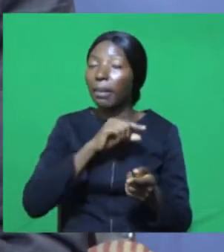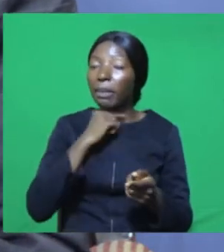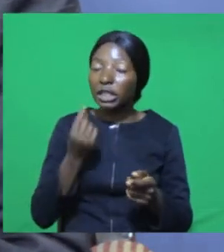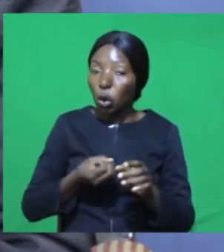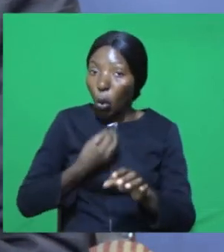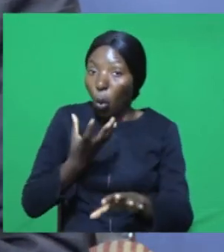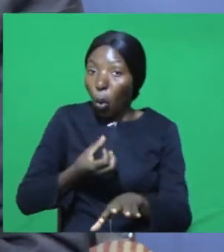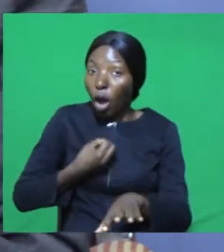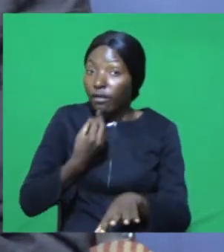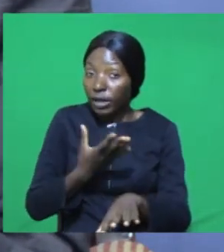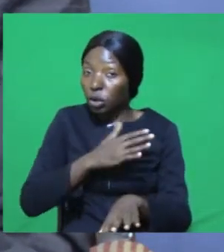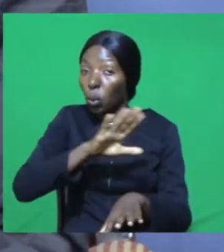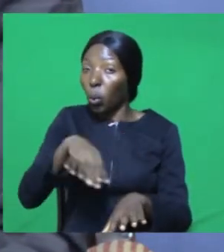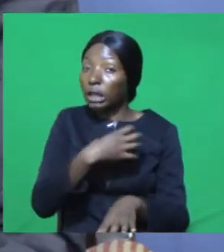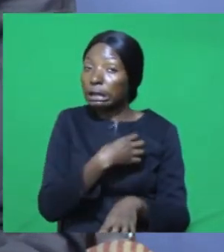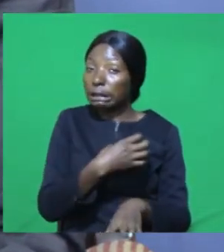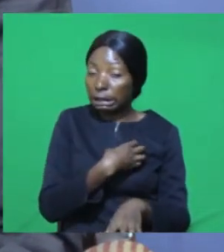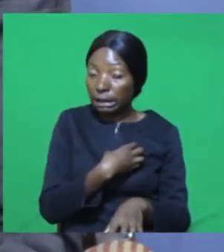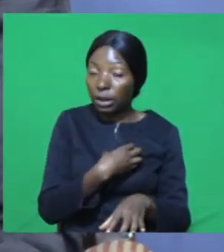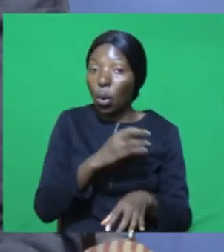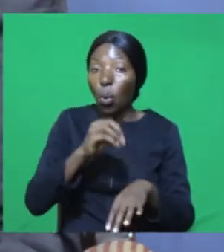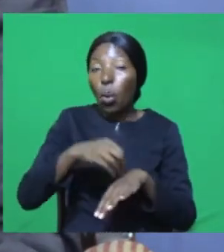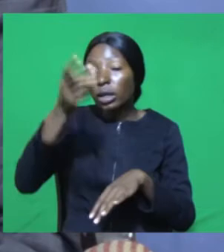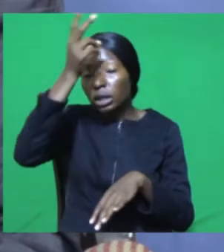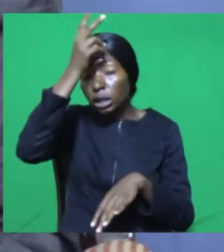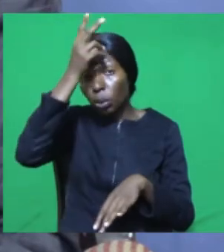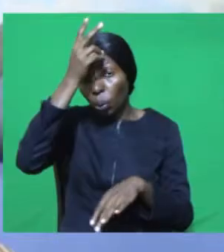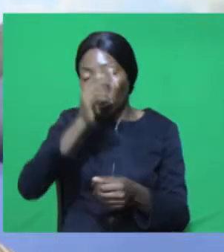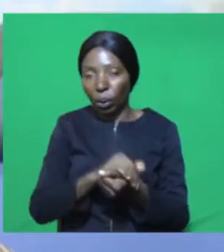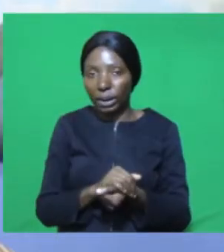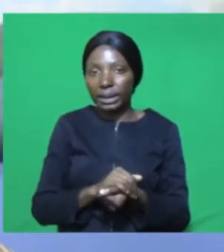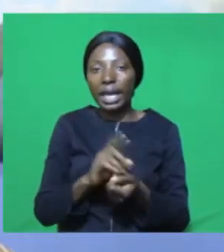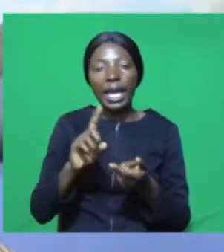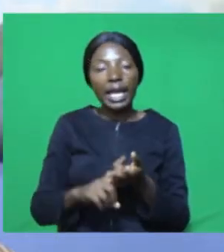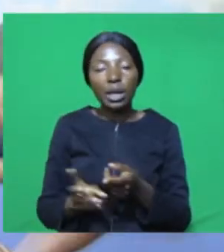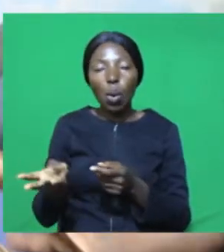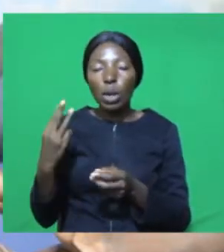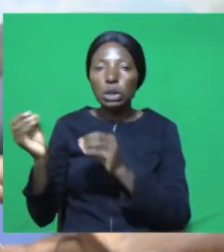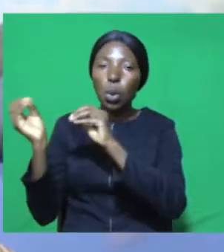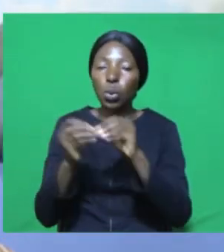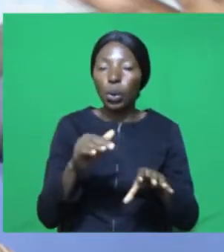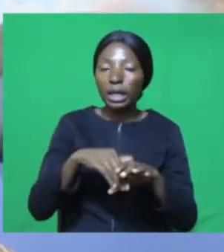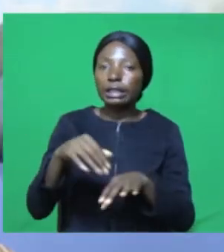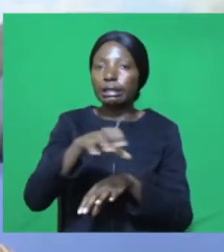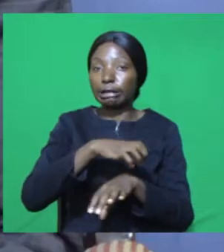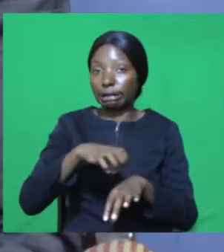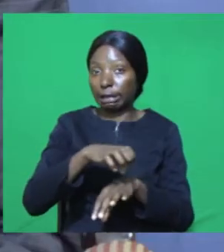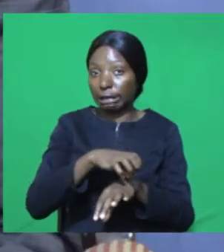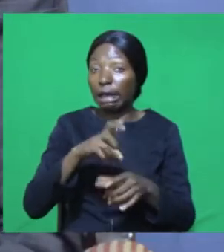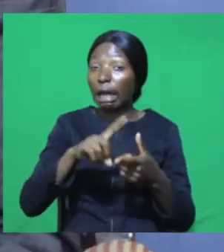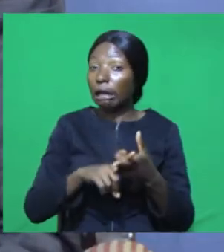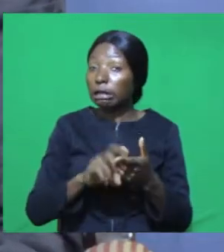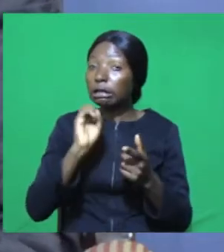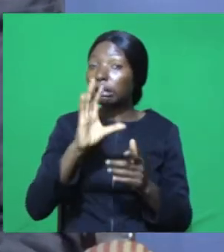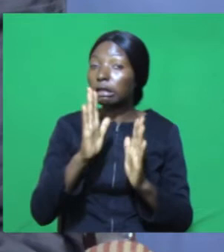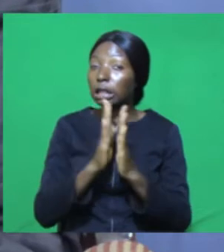zvawiswa kusanctuary aizvireura pambudzi yekurasira yainzi Azazeri iyo yobva yanoraswa sanctuary yaisara